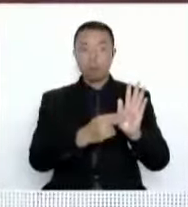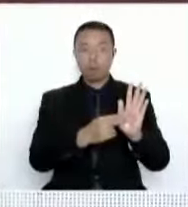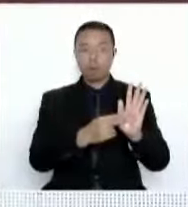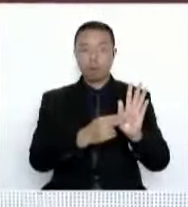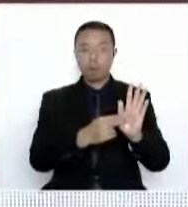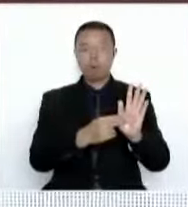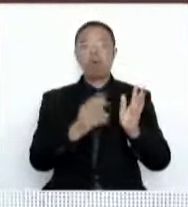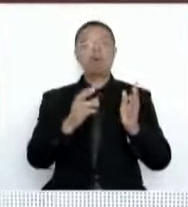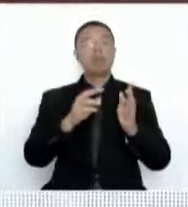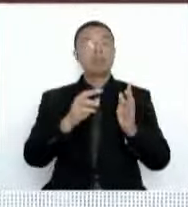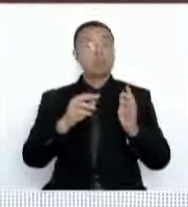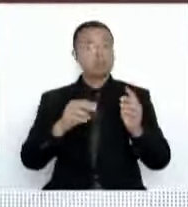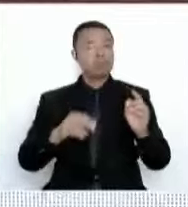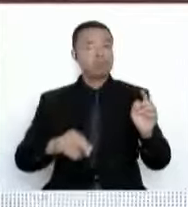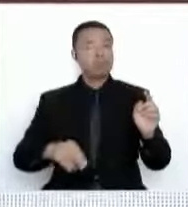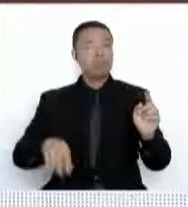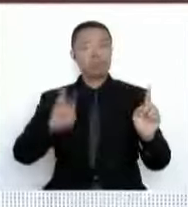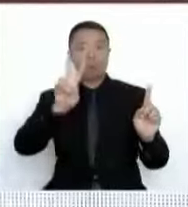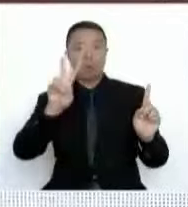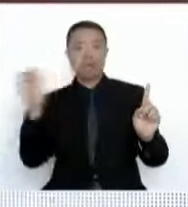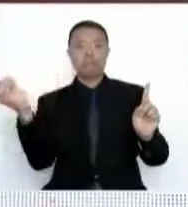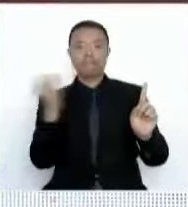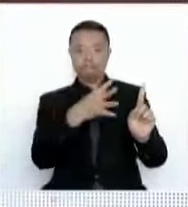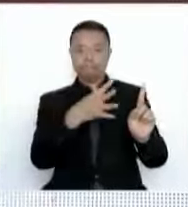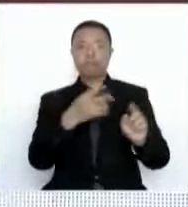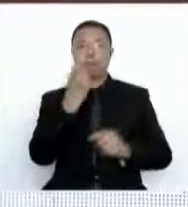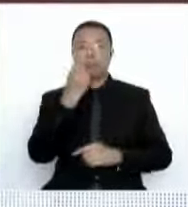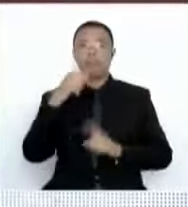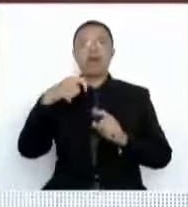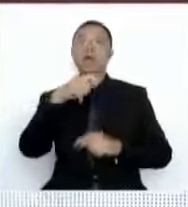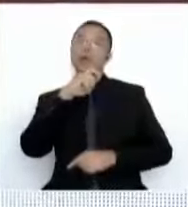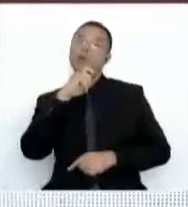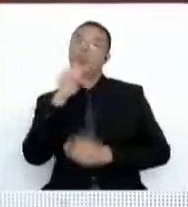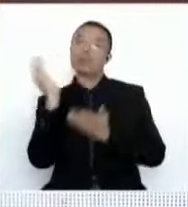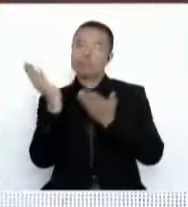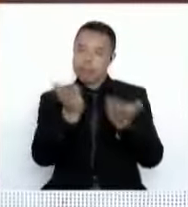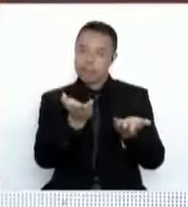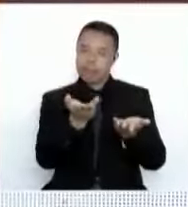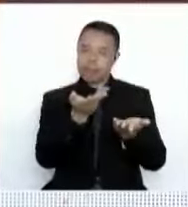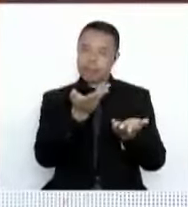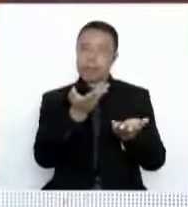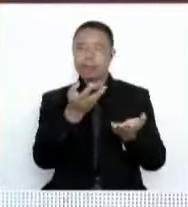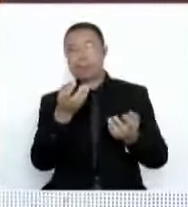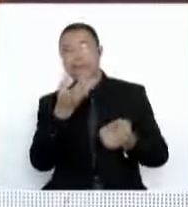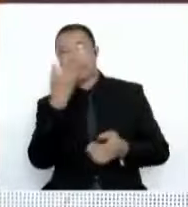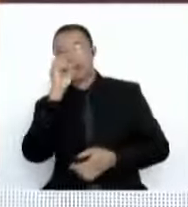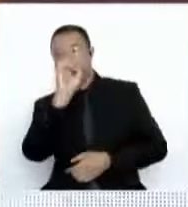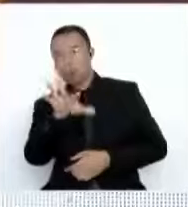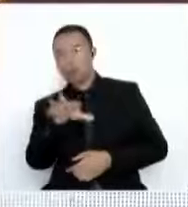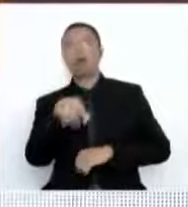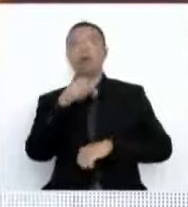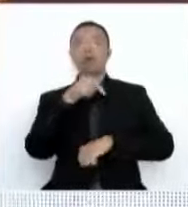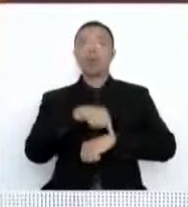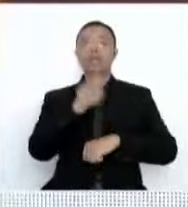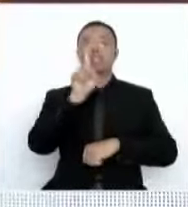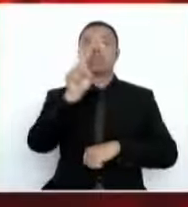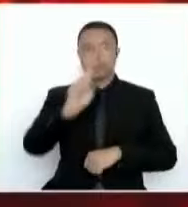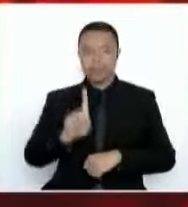calon wakil gubernur nomor urut 2 bapak Kun Wardana kami persilakan untuk menanggapi waktu anda 1